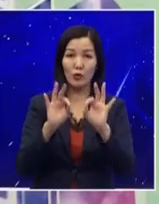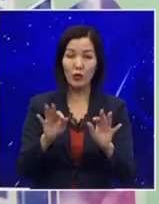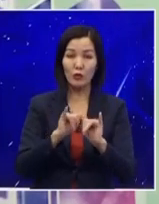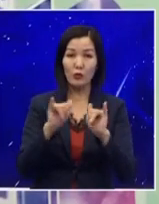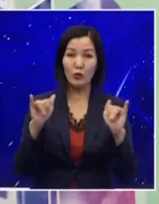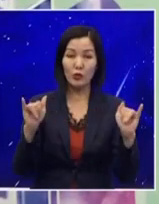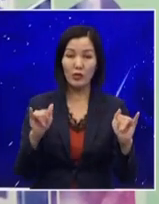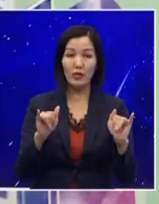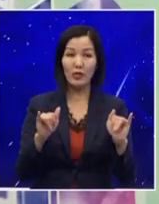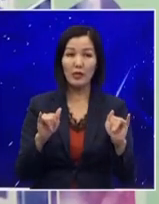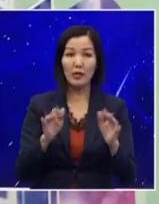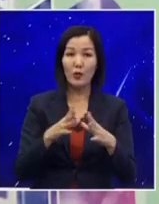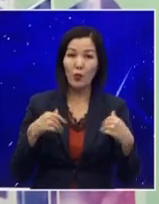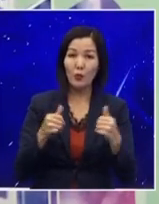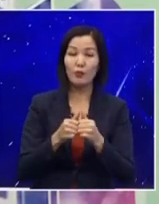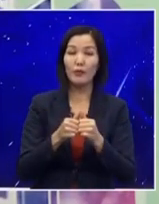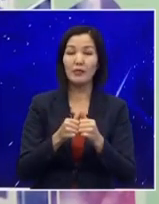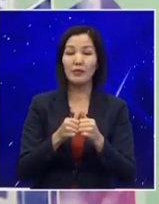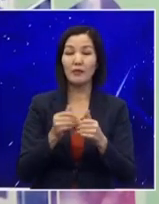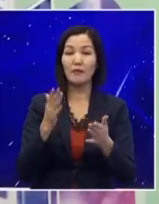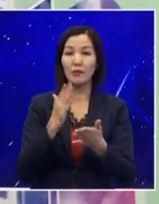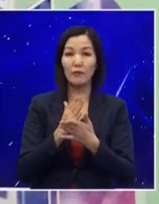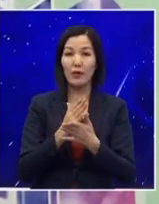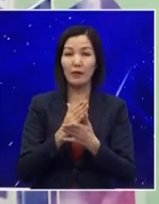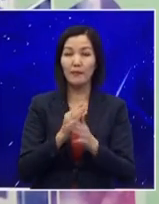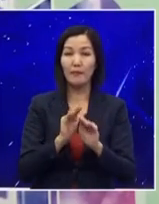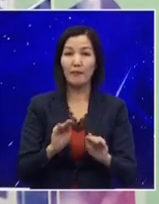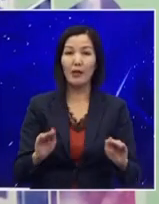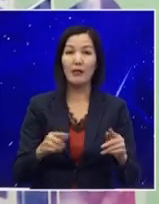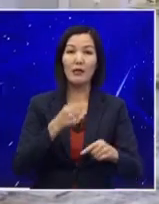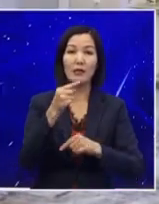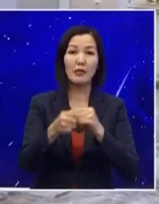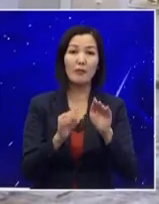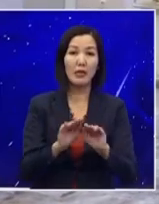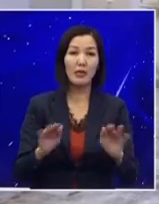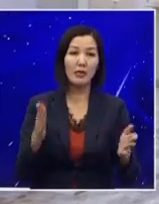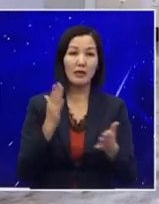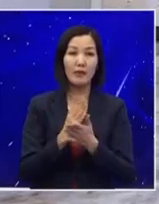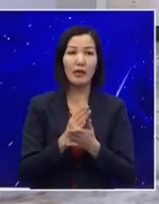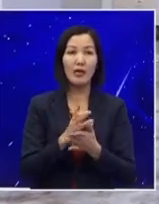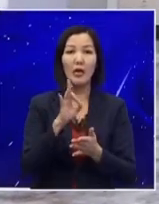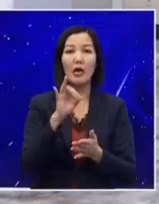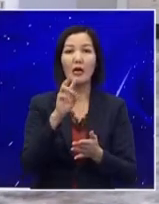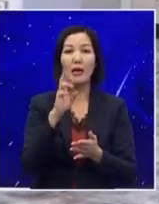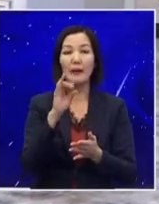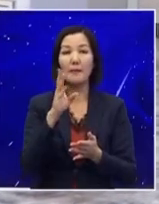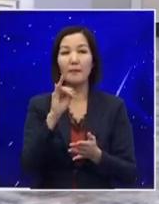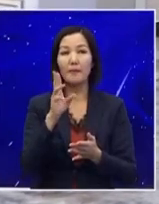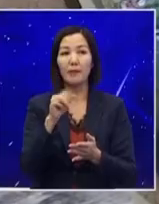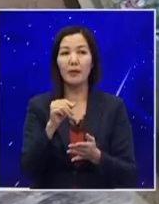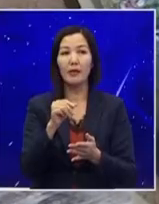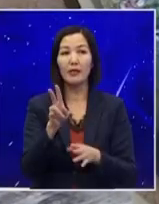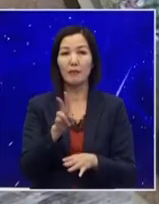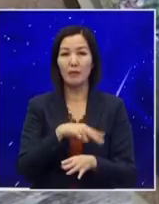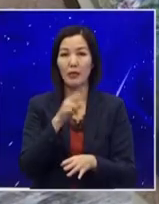өндік, балалы шағалы болдық. Немереміз бар, Құдайға шүкір. Рахымбек Төлендіновтің де кеудесінде осы медаль